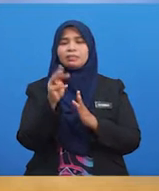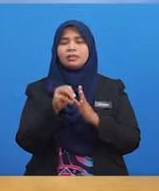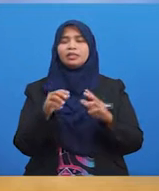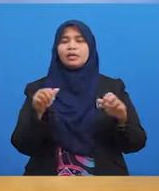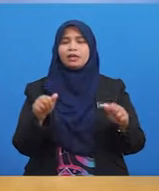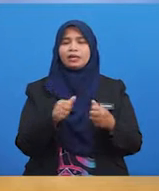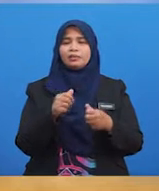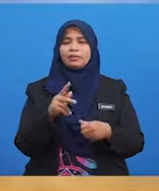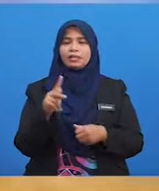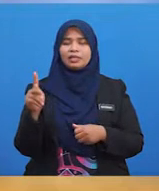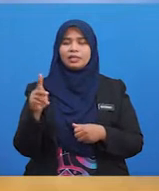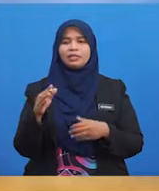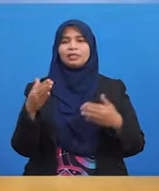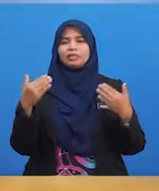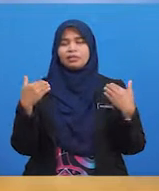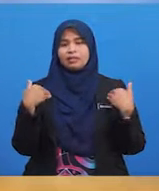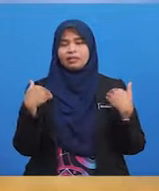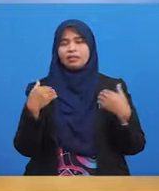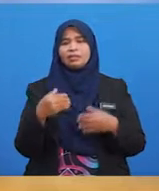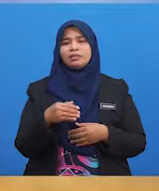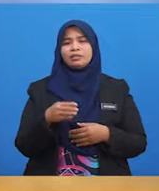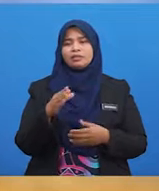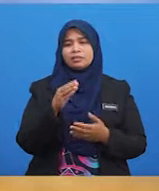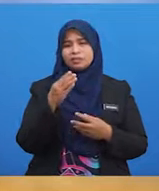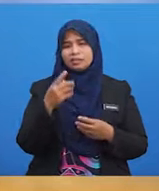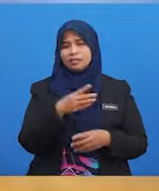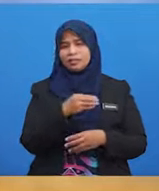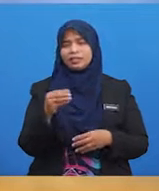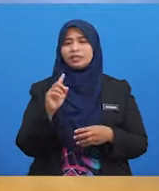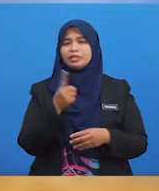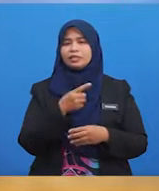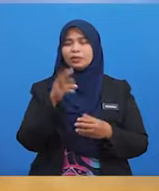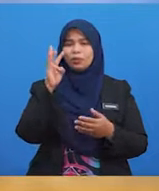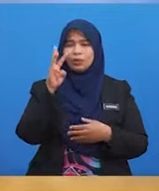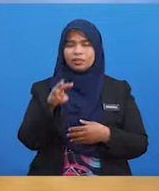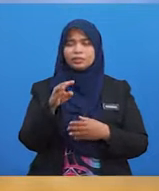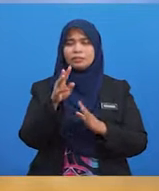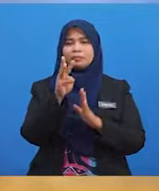mengamalkan kandungannya, serta kita wajib